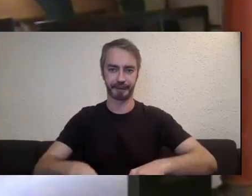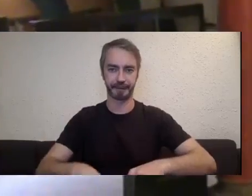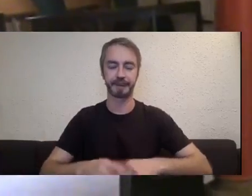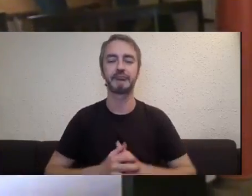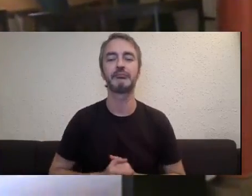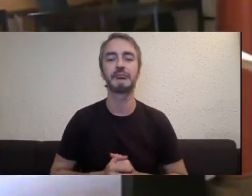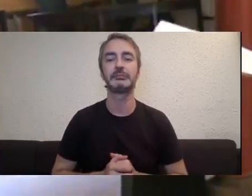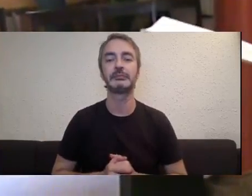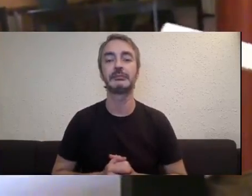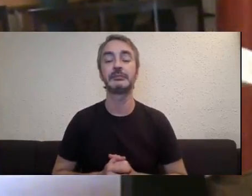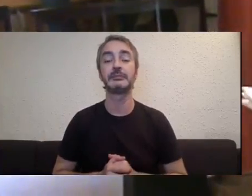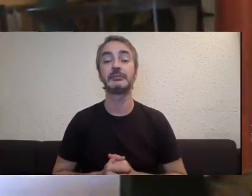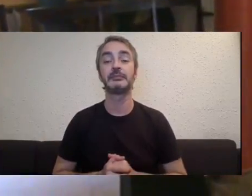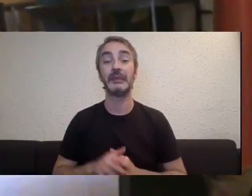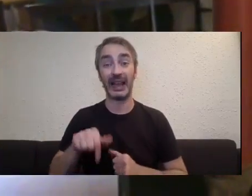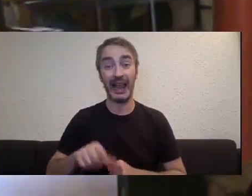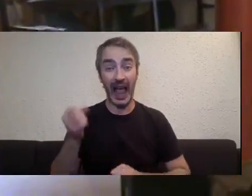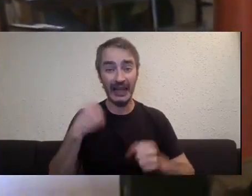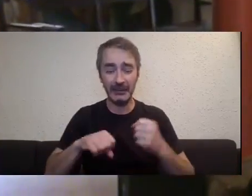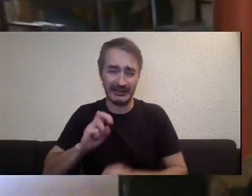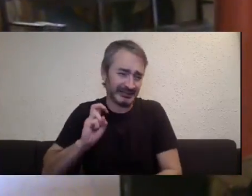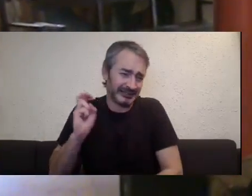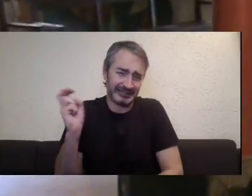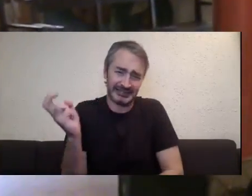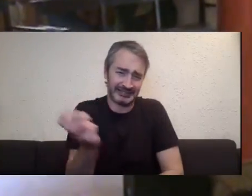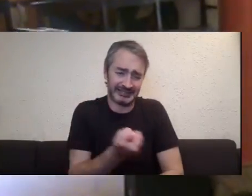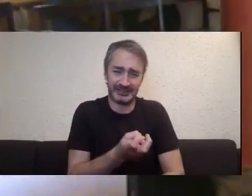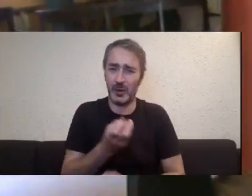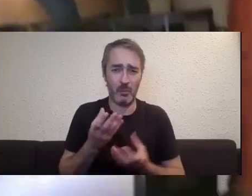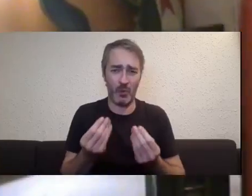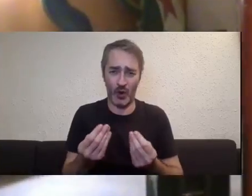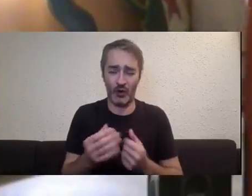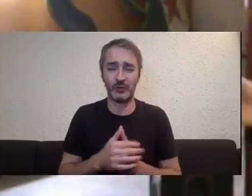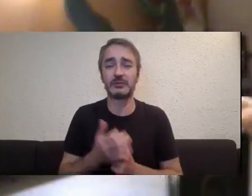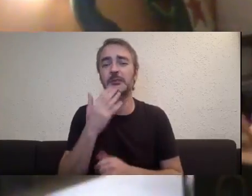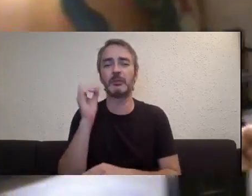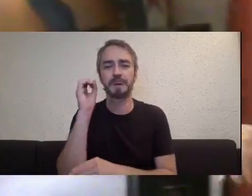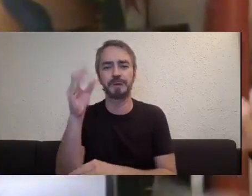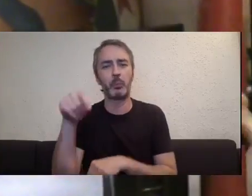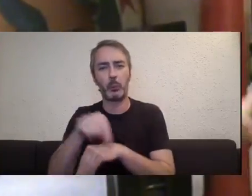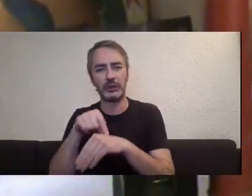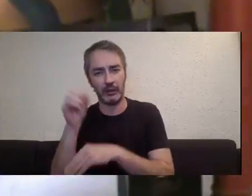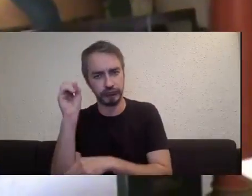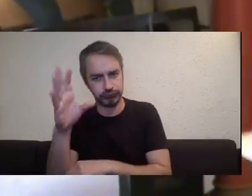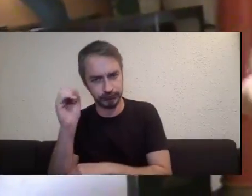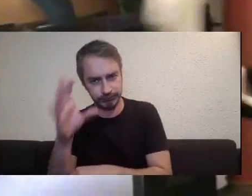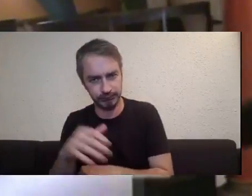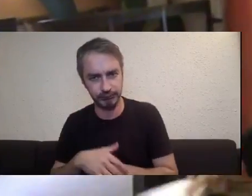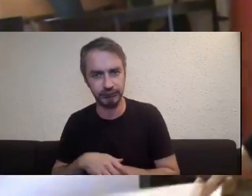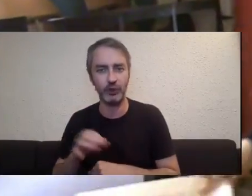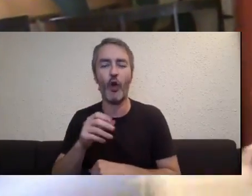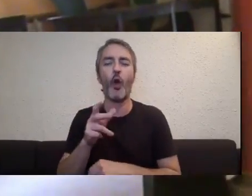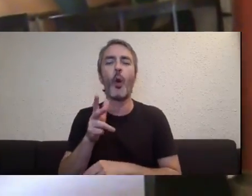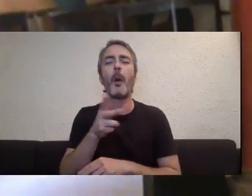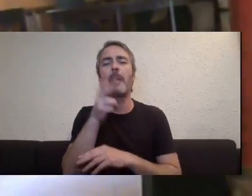A nivell d'activitats i de més, doncs dic que hi ha hagut tota mena d'activitats, des de